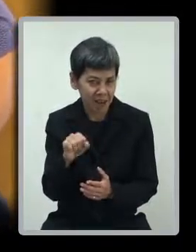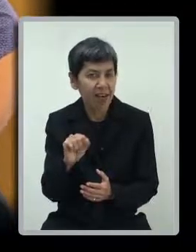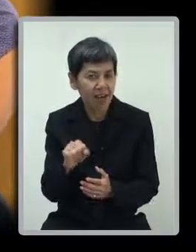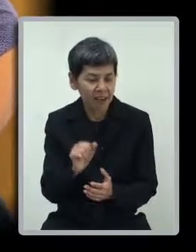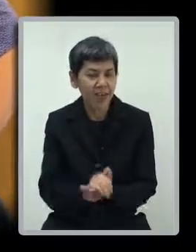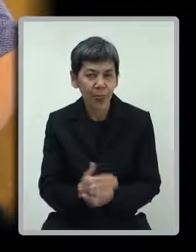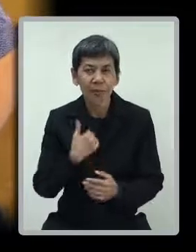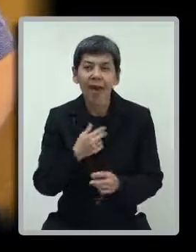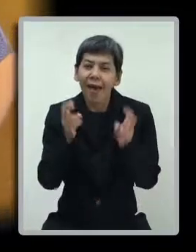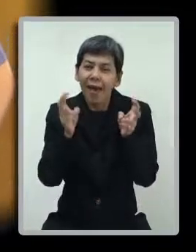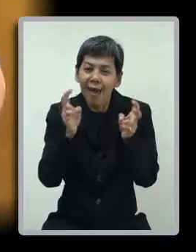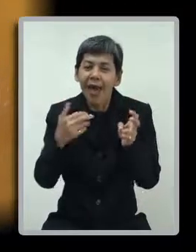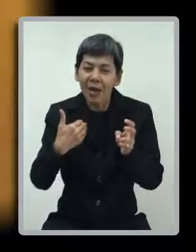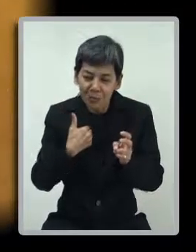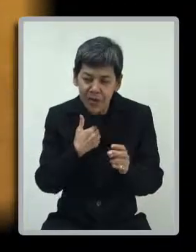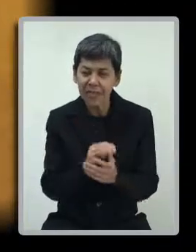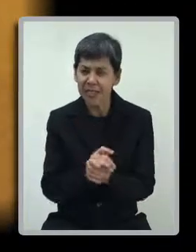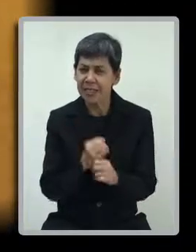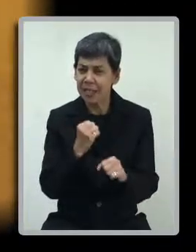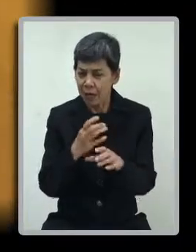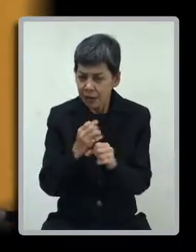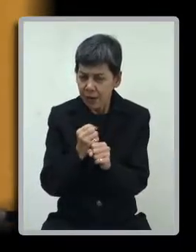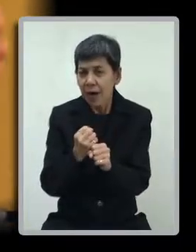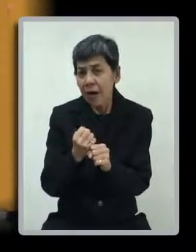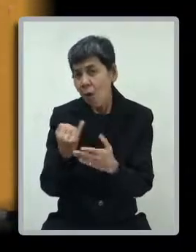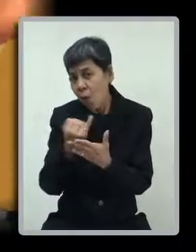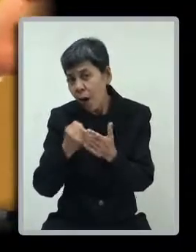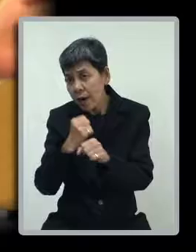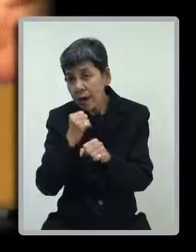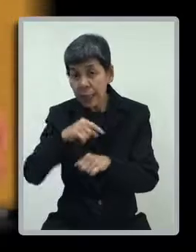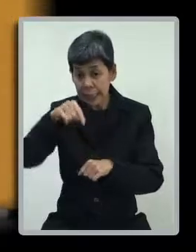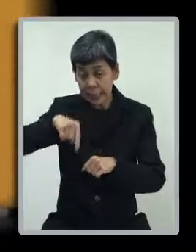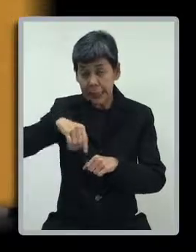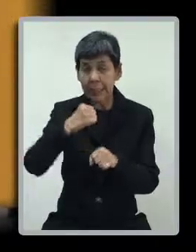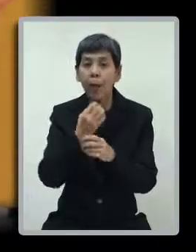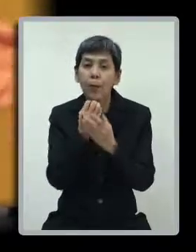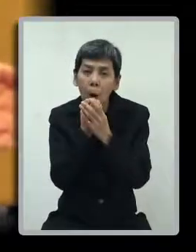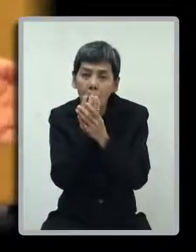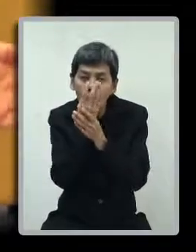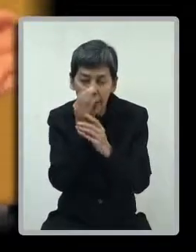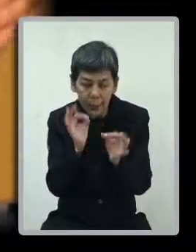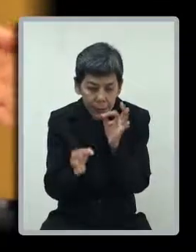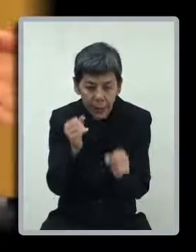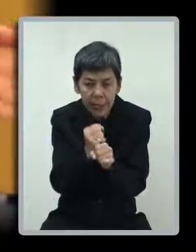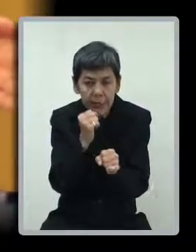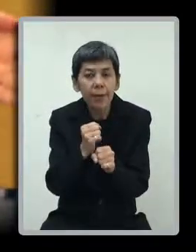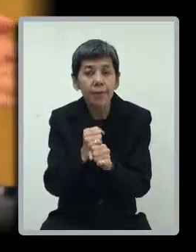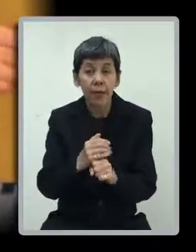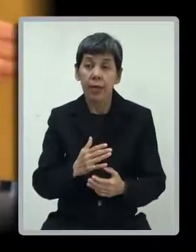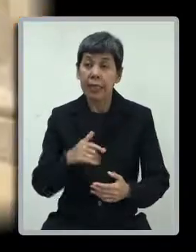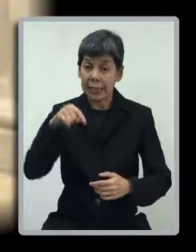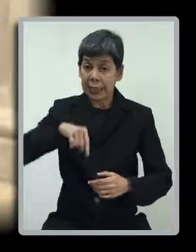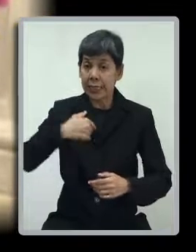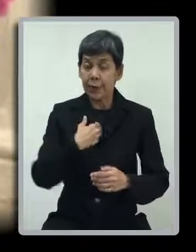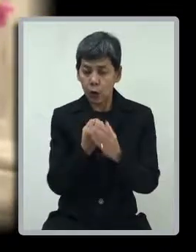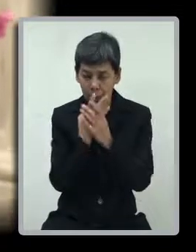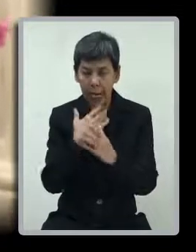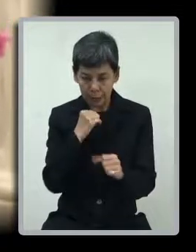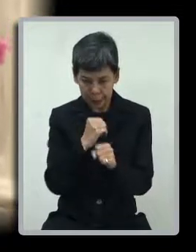ก็จะมีตุ๊กตามีผลงานศิลปะ แล้วก็มีการเป็นมุมงานดอกไม้ประดิษฐ์ดอกไม้สดนะครับซึ่ง